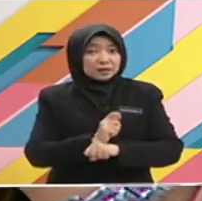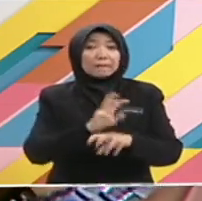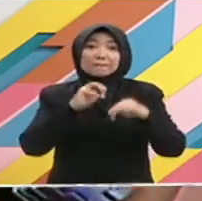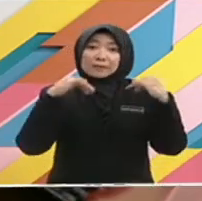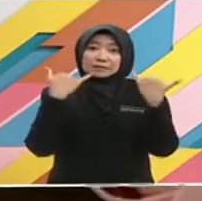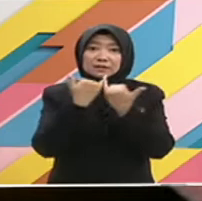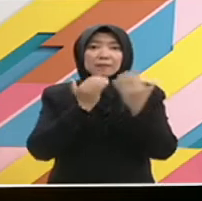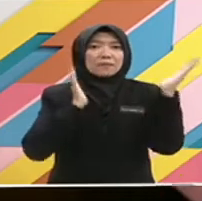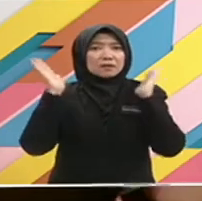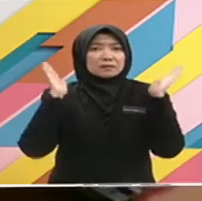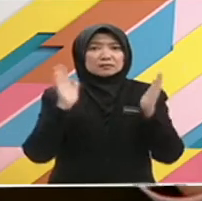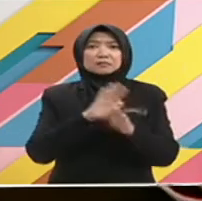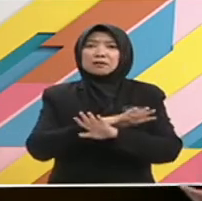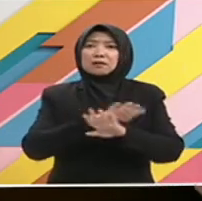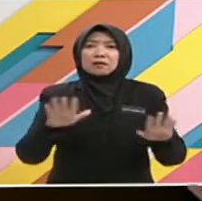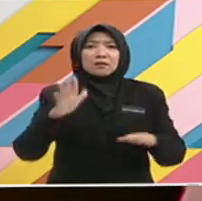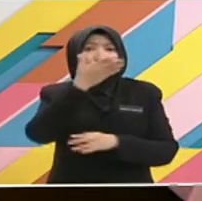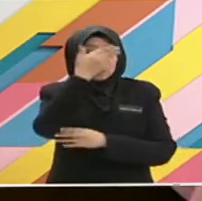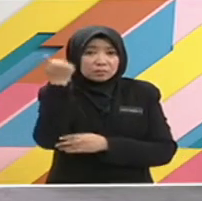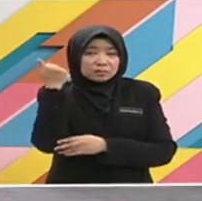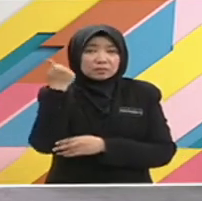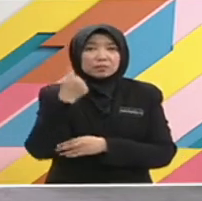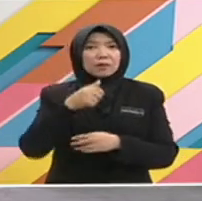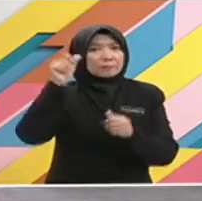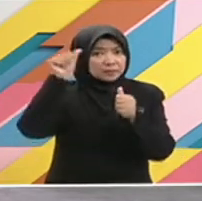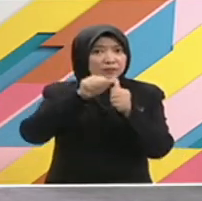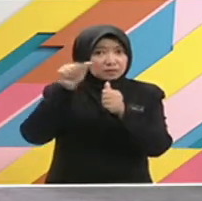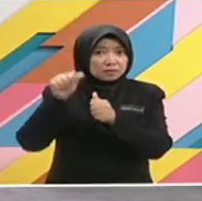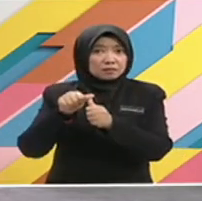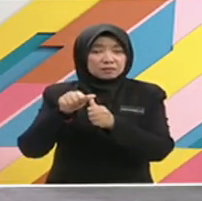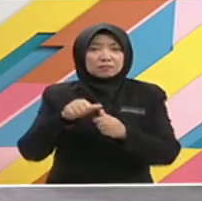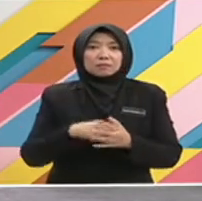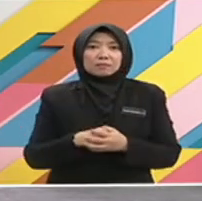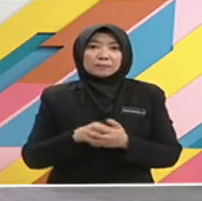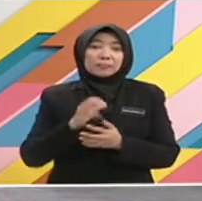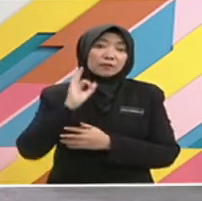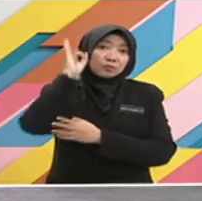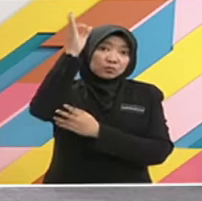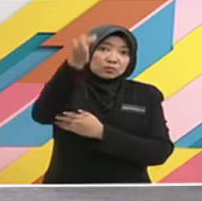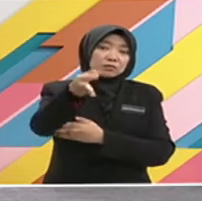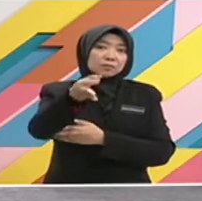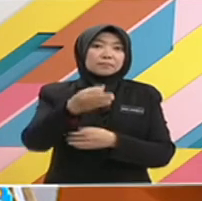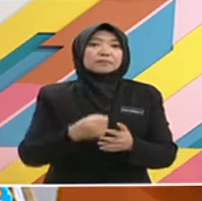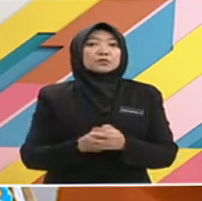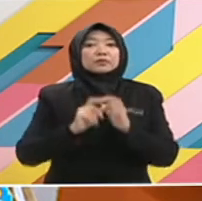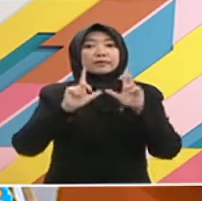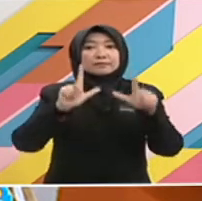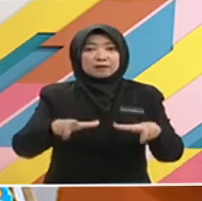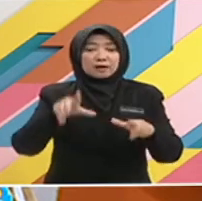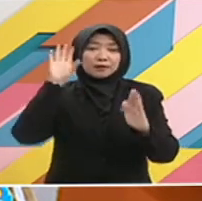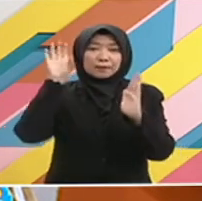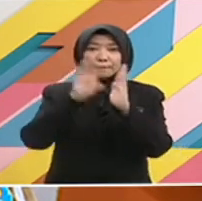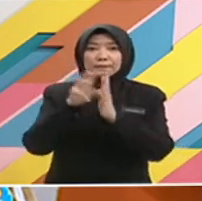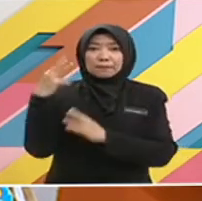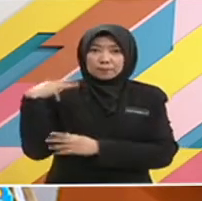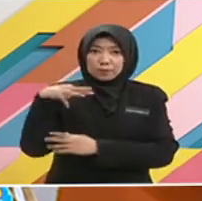boleh lupalah. Itu sebab sebagai ingatan kepada semua generasi yang akan datang diletakkan motif wow bulan ini pada